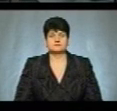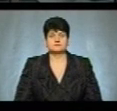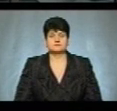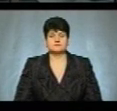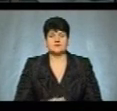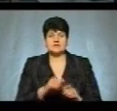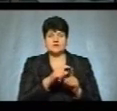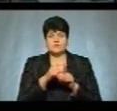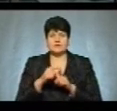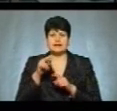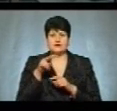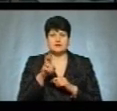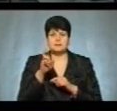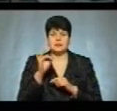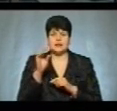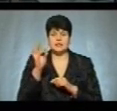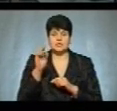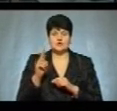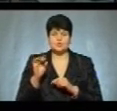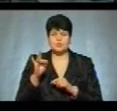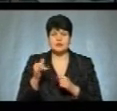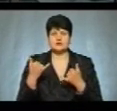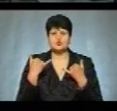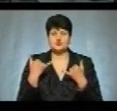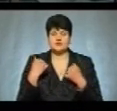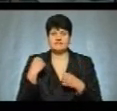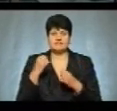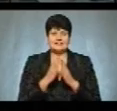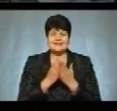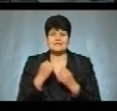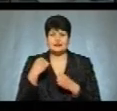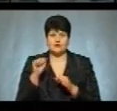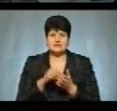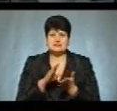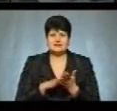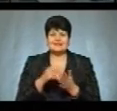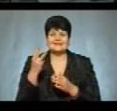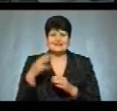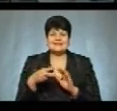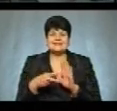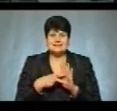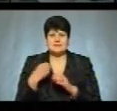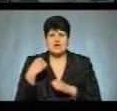За словами Леоніда Пацюри, на сьогодні у Книзі рекордів Тернополя зареєстровано 37 рекордів.